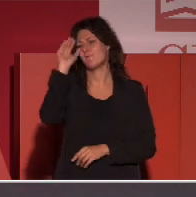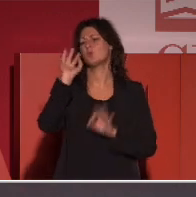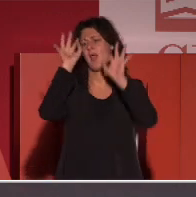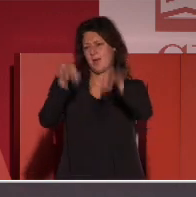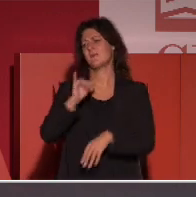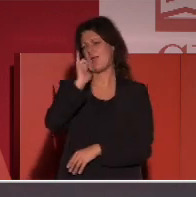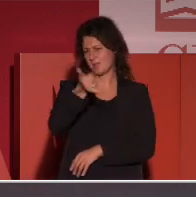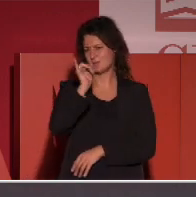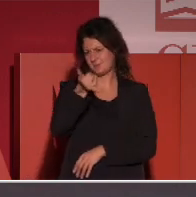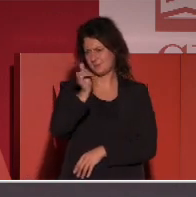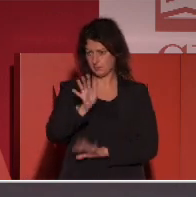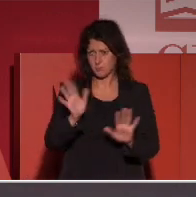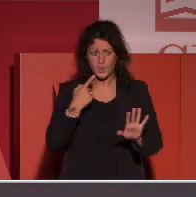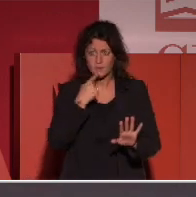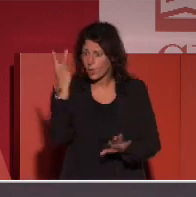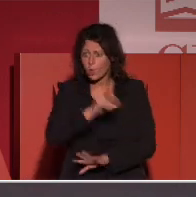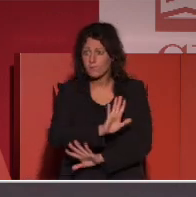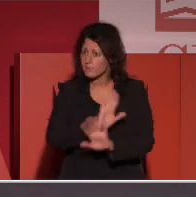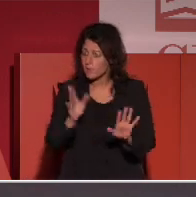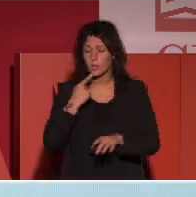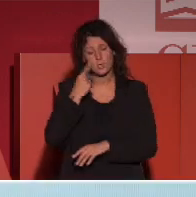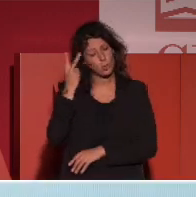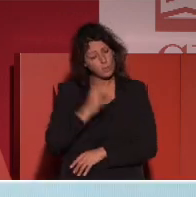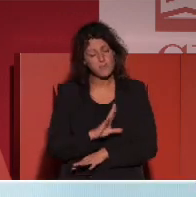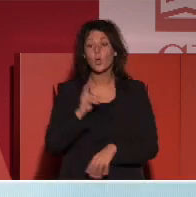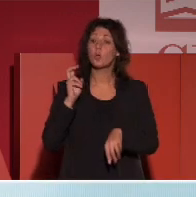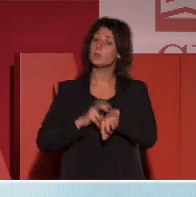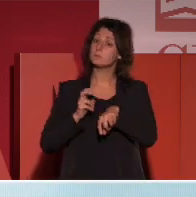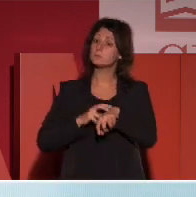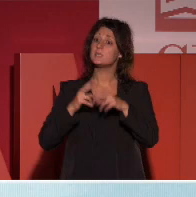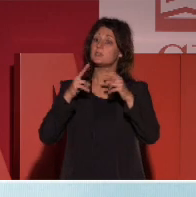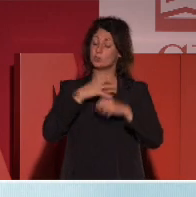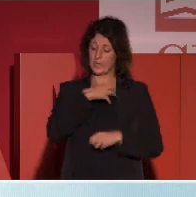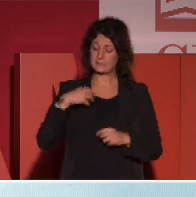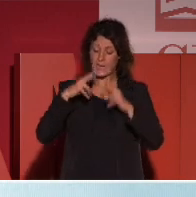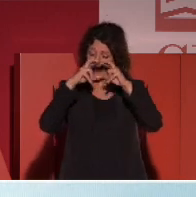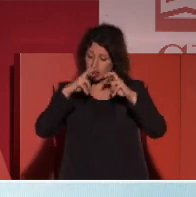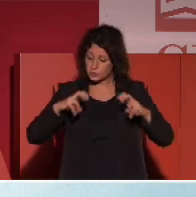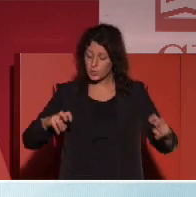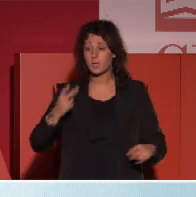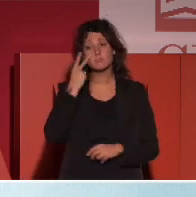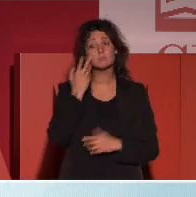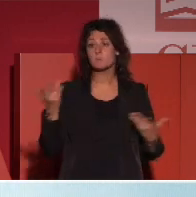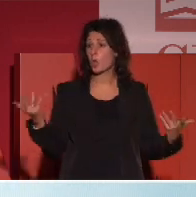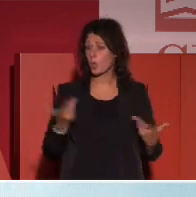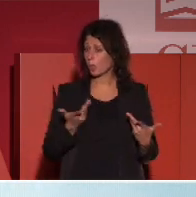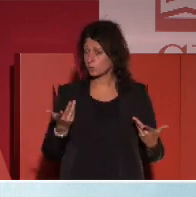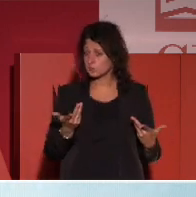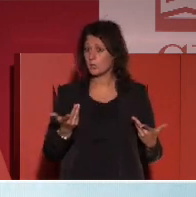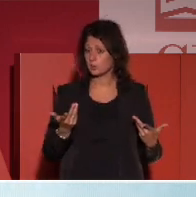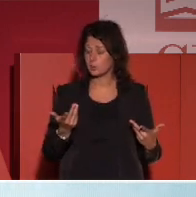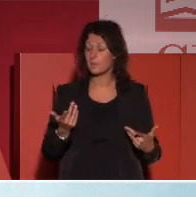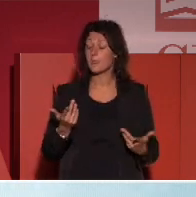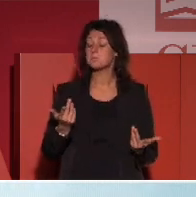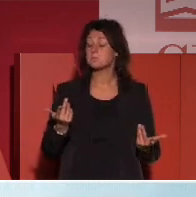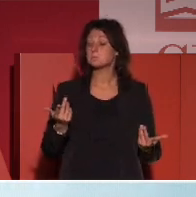un po di tempo fa poi non so se gliel'hanno dato e genetista maschio quindi non non suscettibile di una posizione che alcuni anni fa